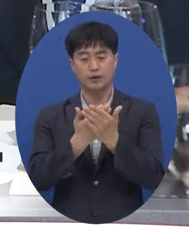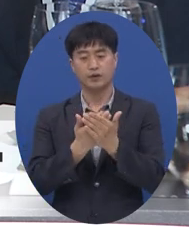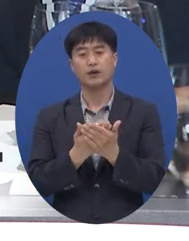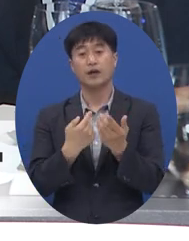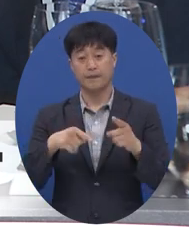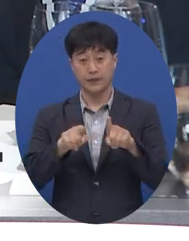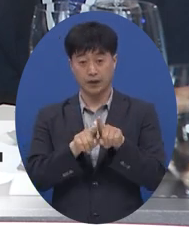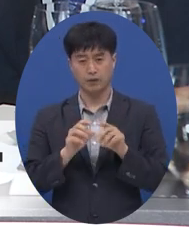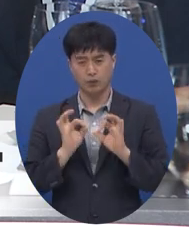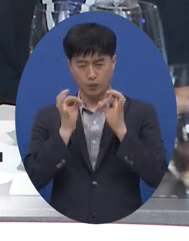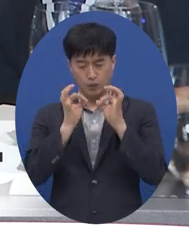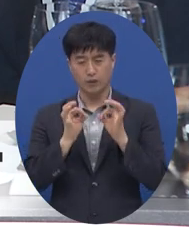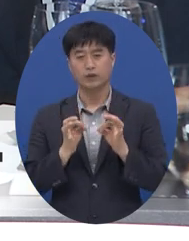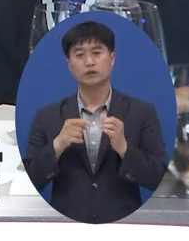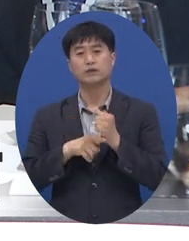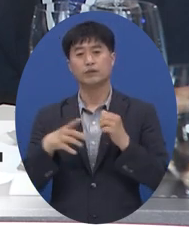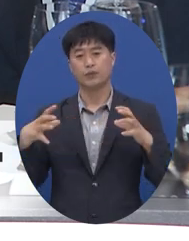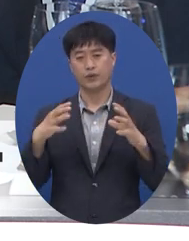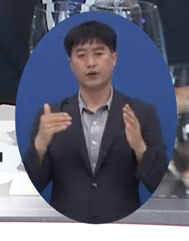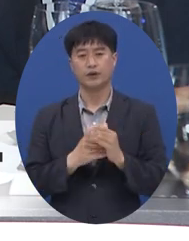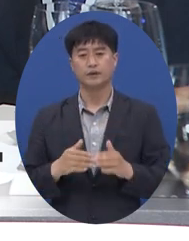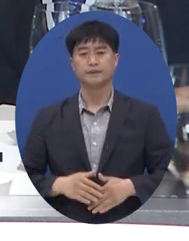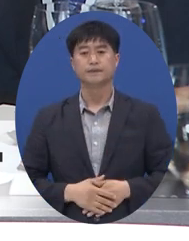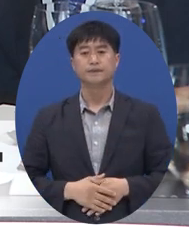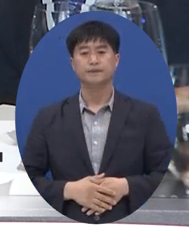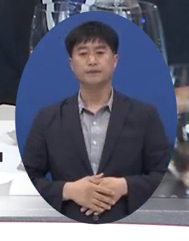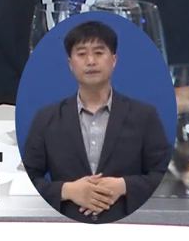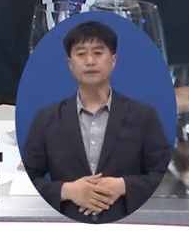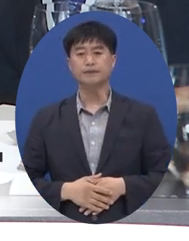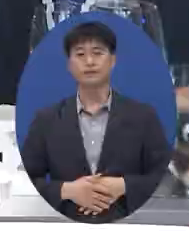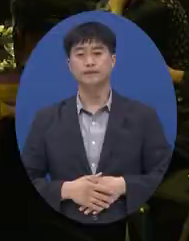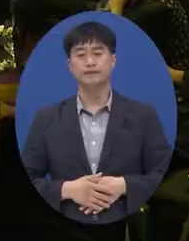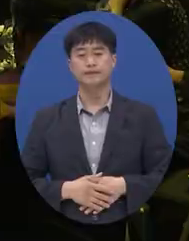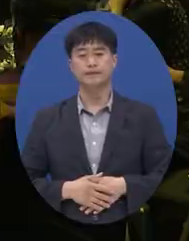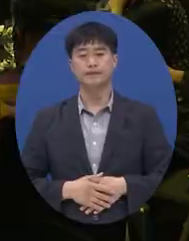함께 노력하기로 뜻을 모았습니다. 최창순 기자입니다.